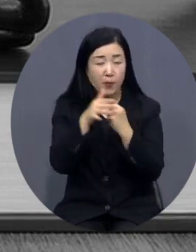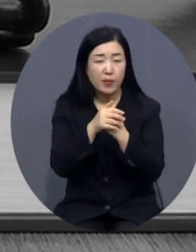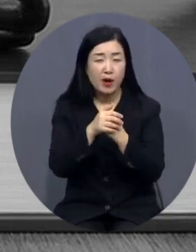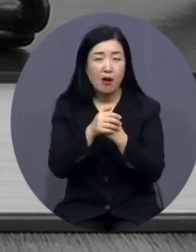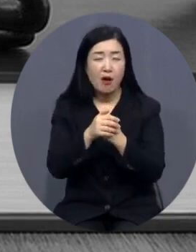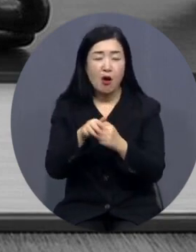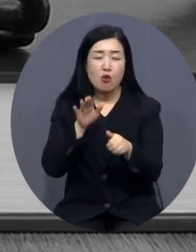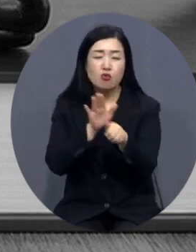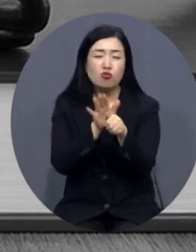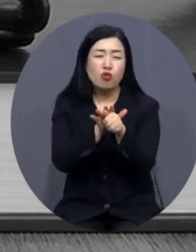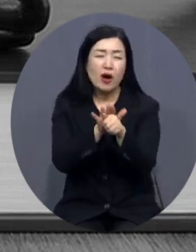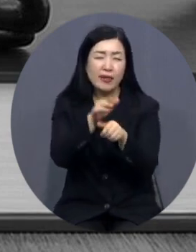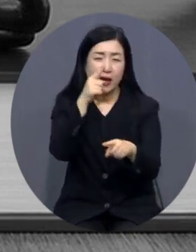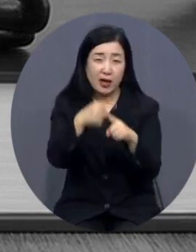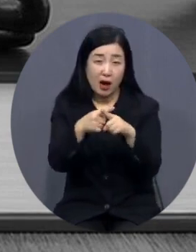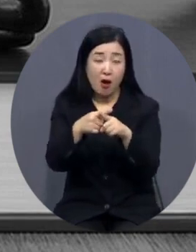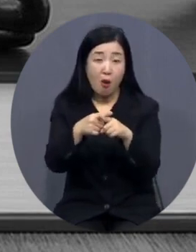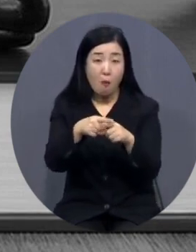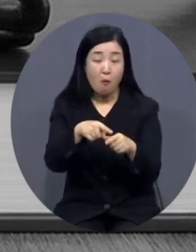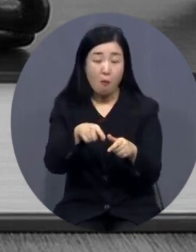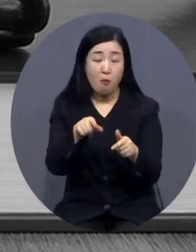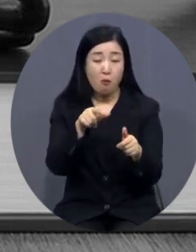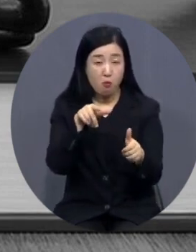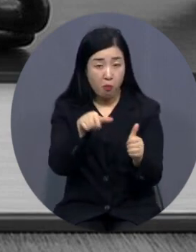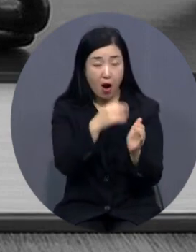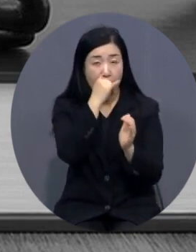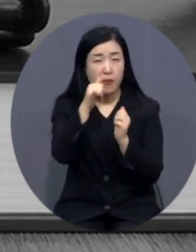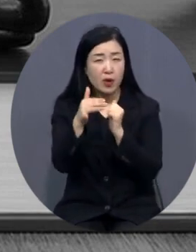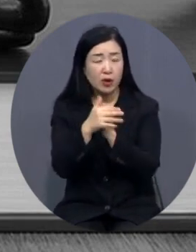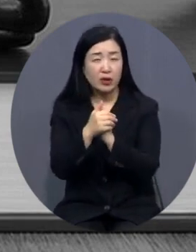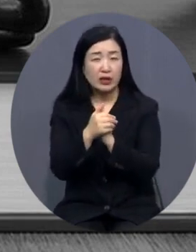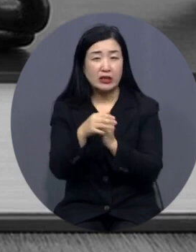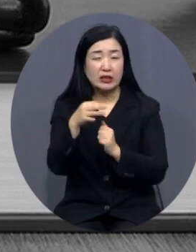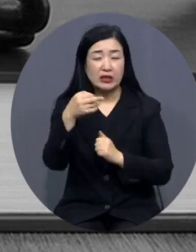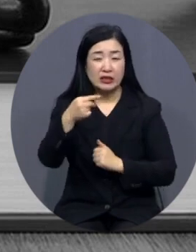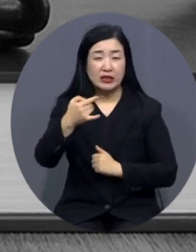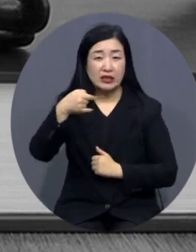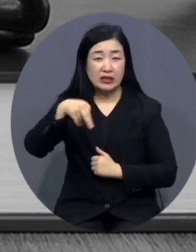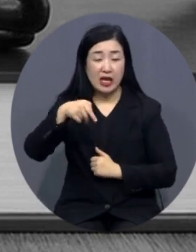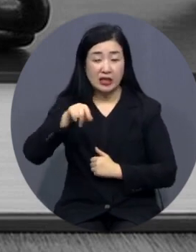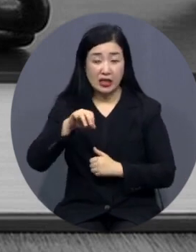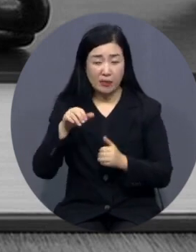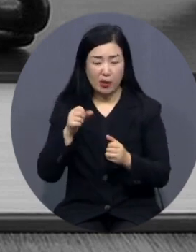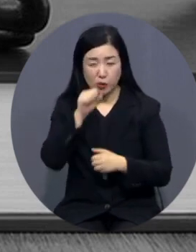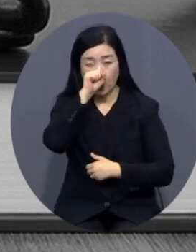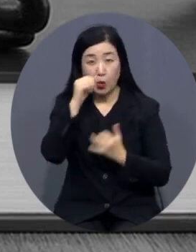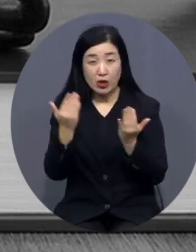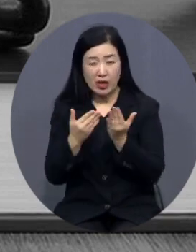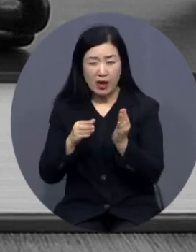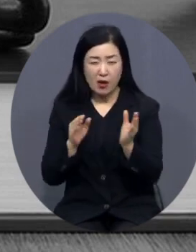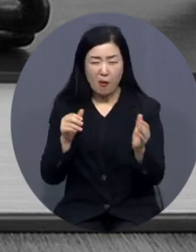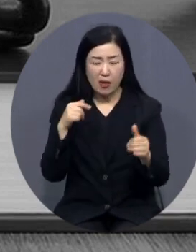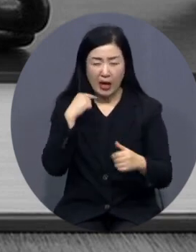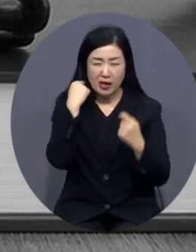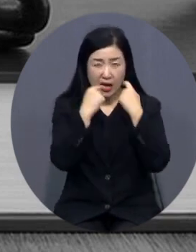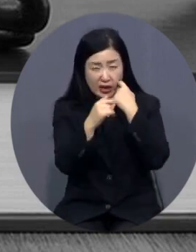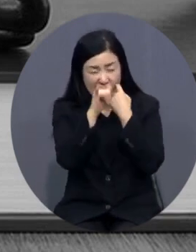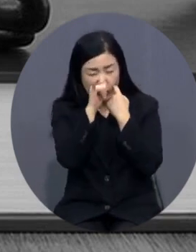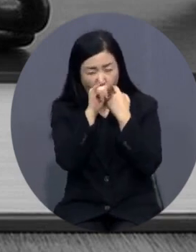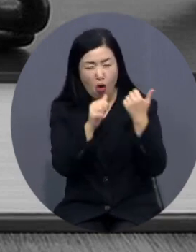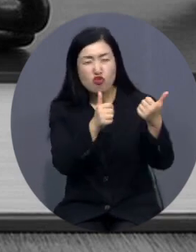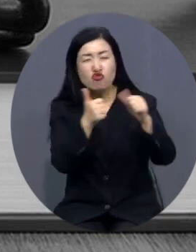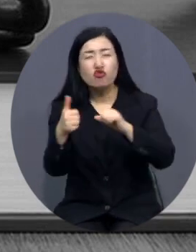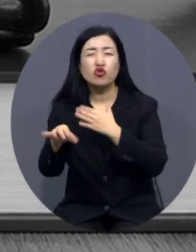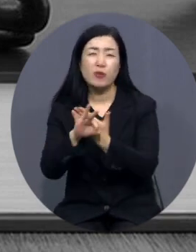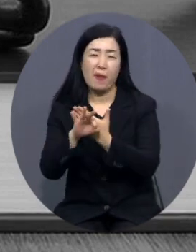경우는 보상이 가능하지만 범죄의 경우 의사상자, 즉 의로운 일을 하다 숨지거나 부상을 입은